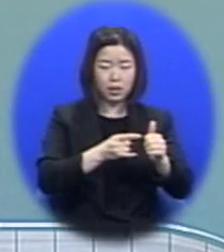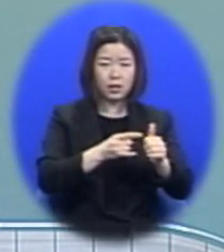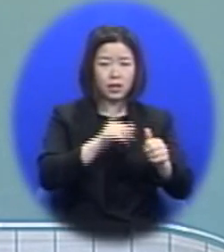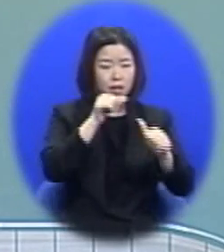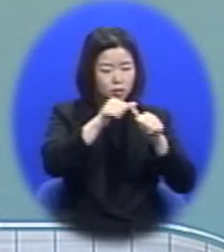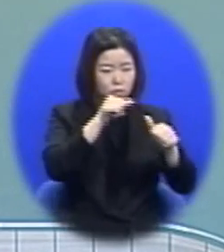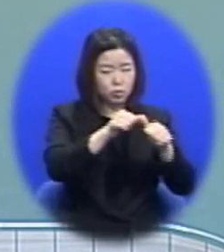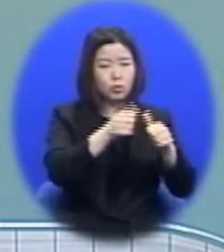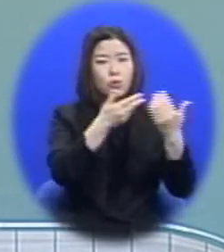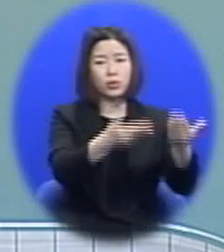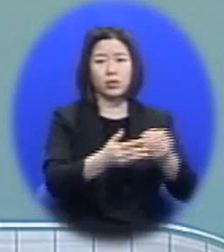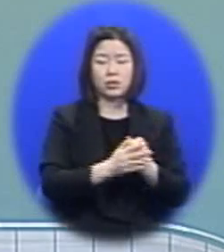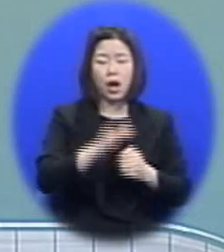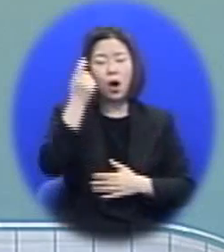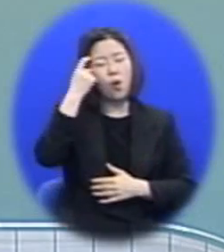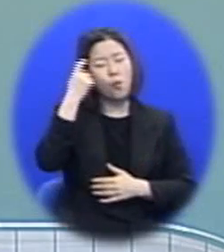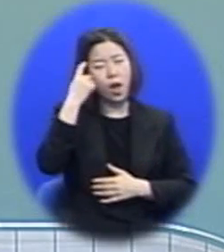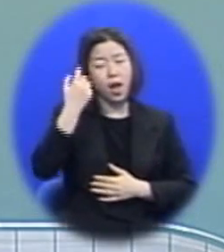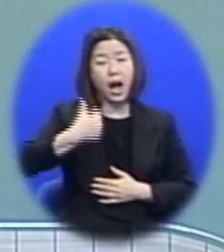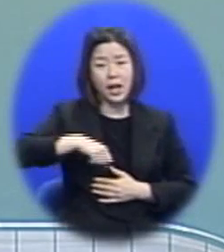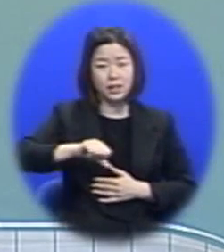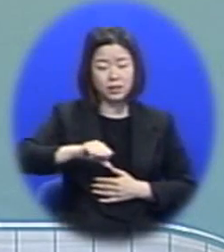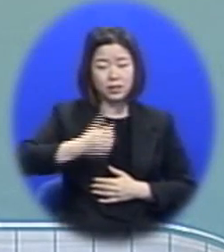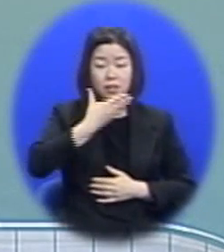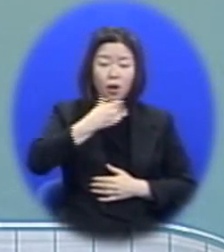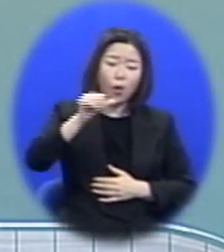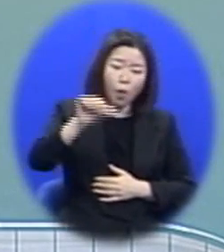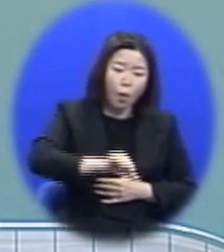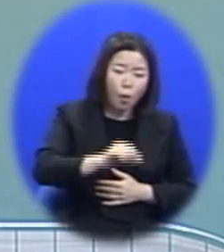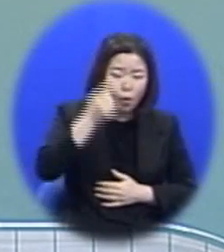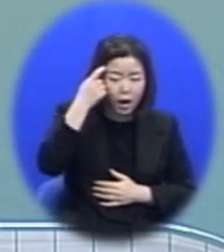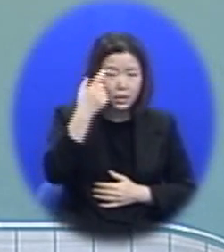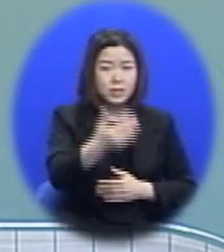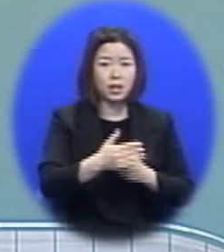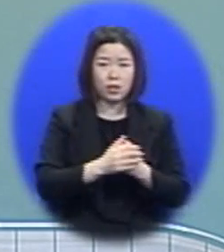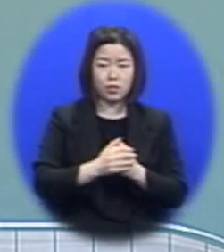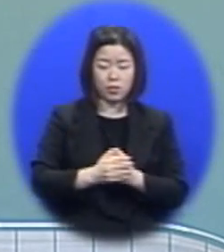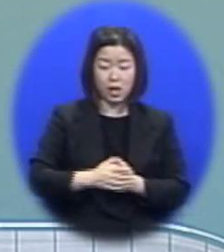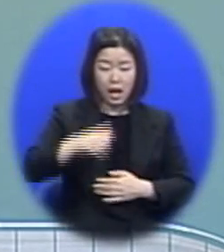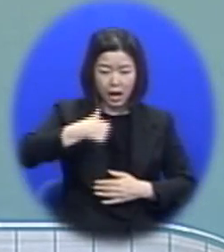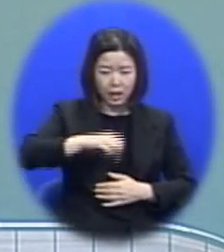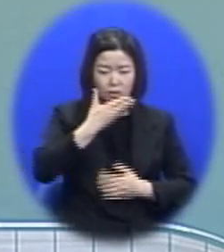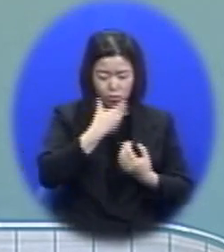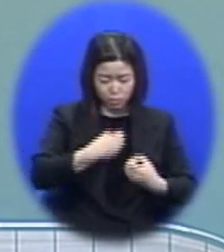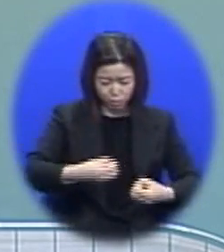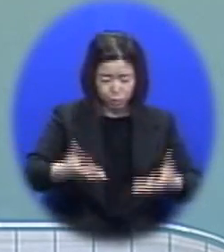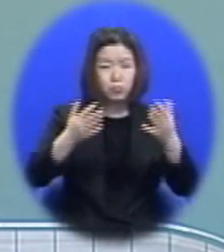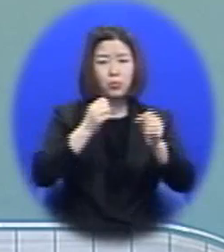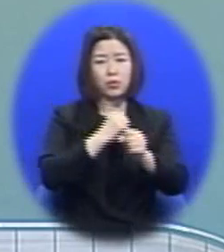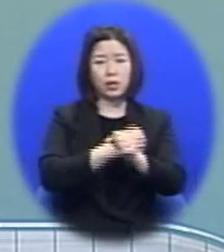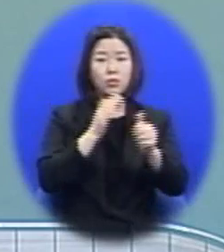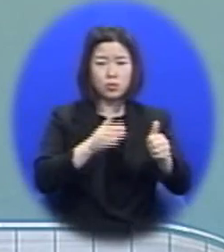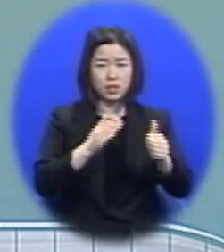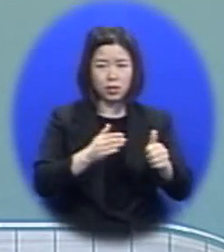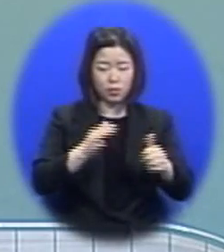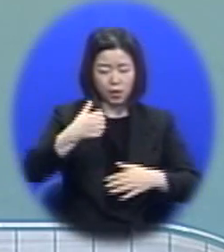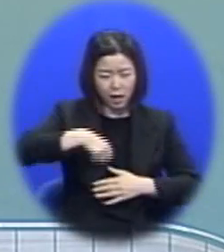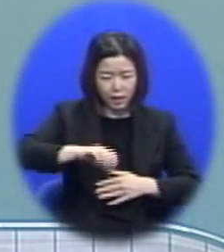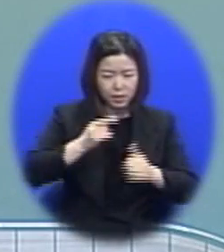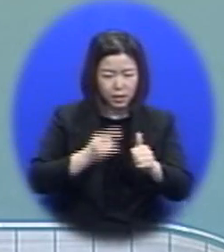했습니다 왜 아들을 저주하신아요 아들을 축복하신 축복하세